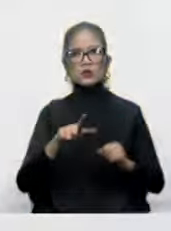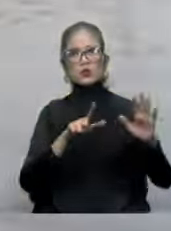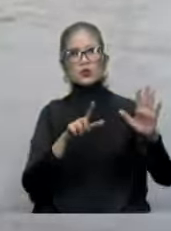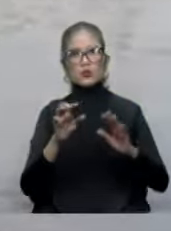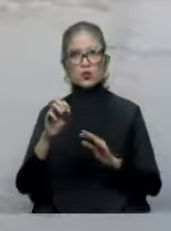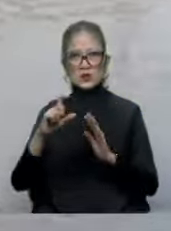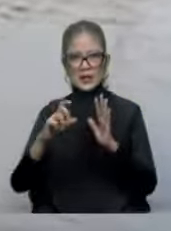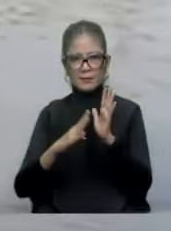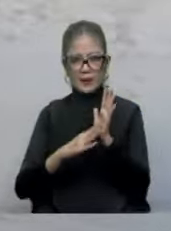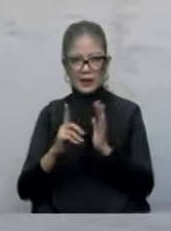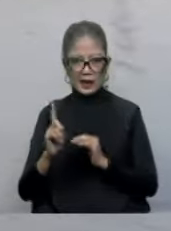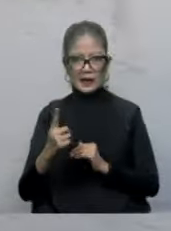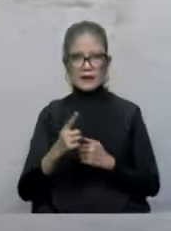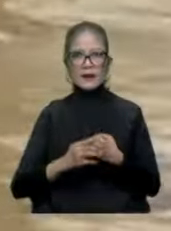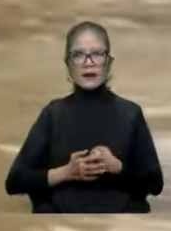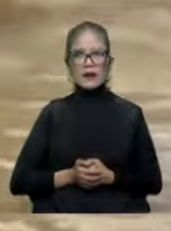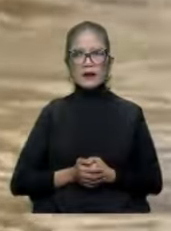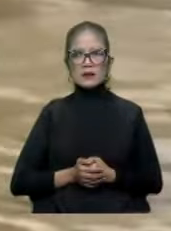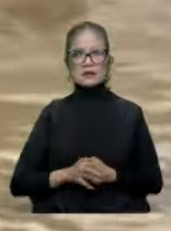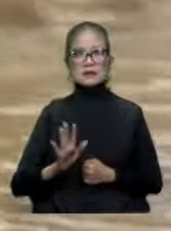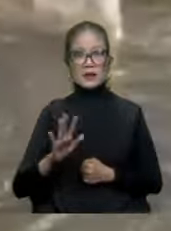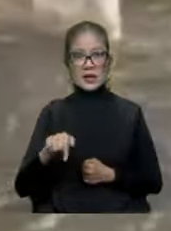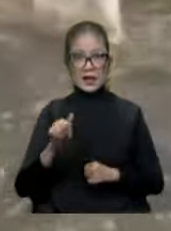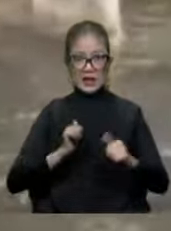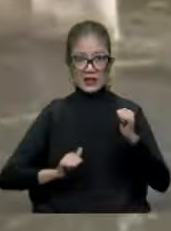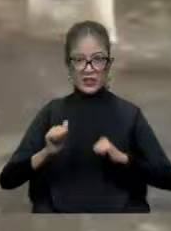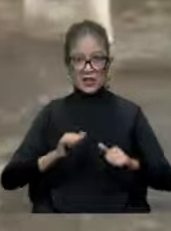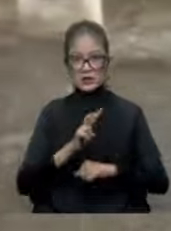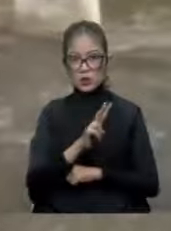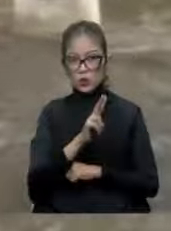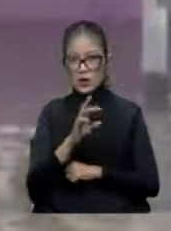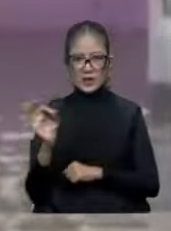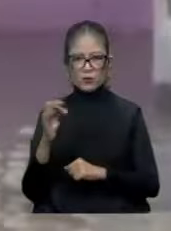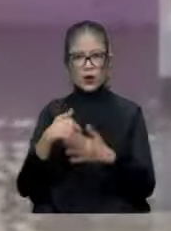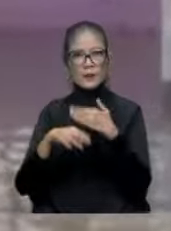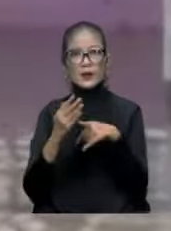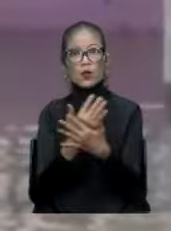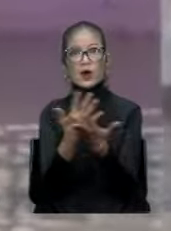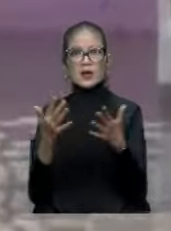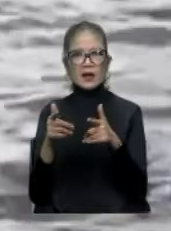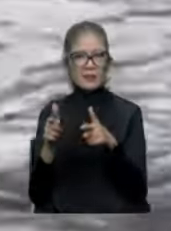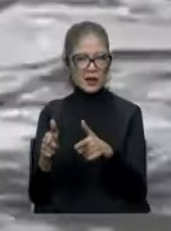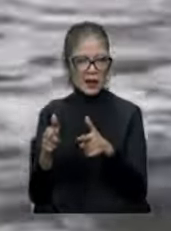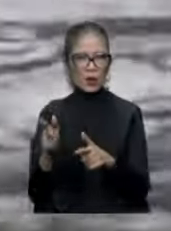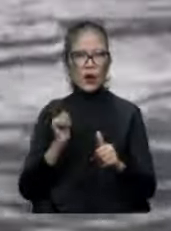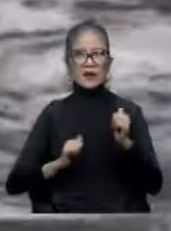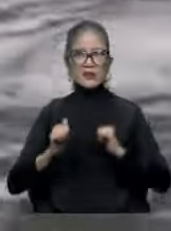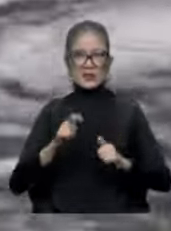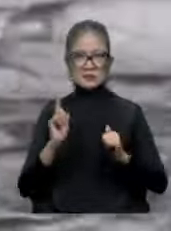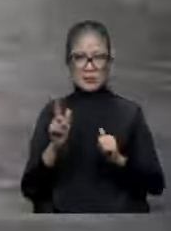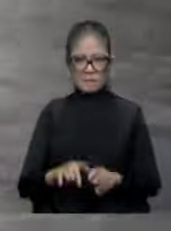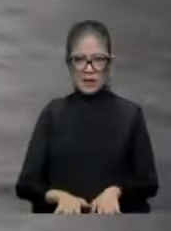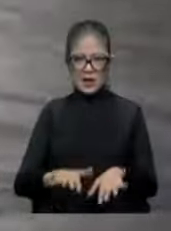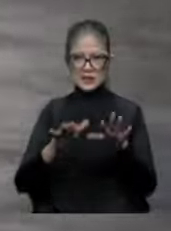cm. Sementara itu, aktivitas 22.000 lebih warga terganggu akibat banjir yang melanda 27 desa